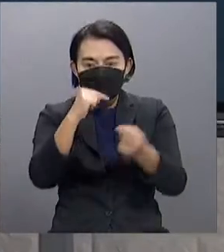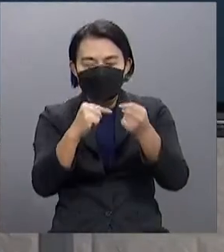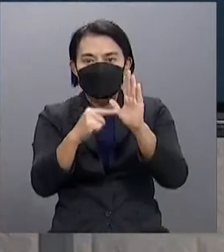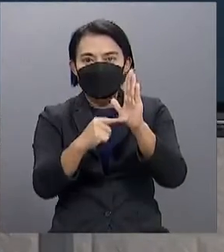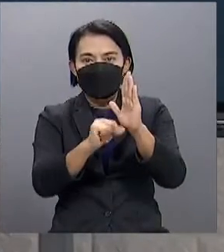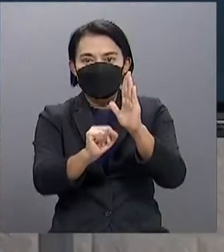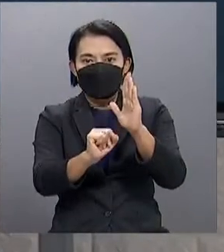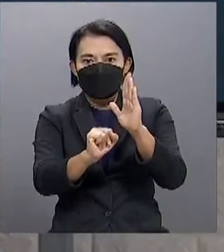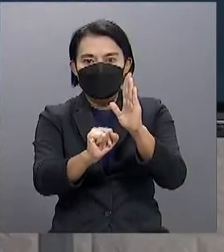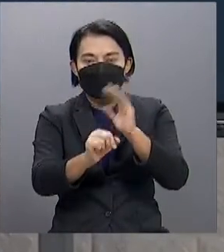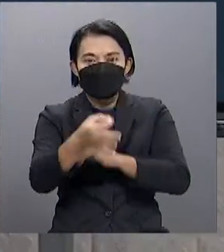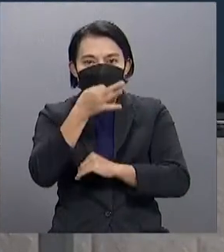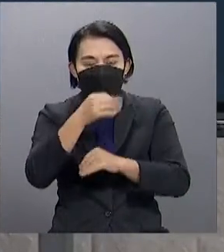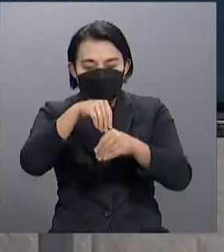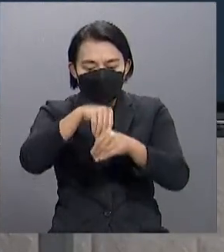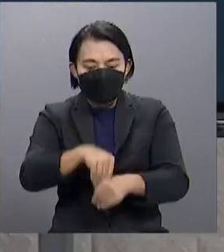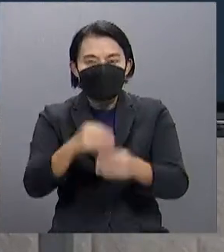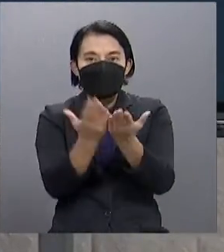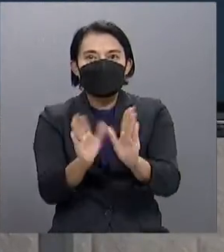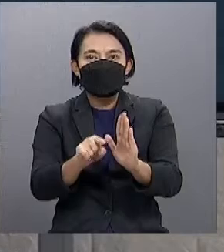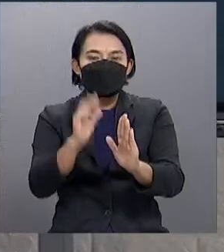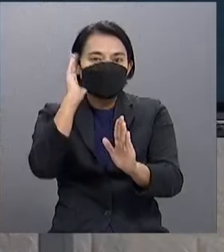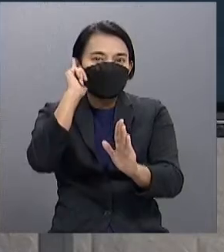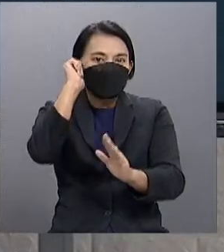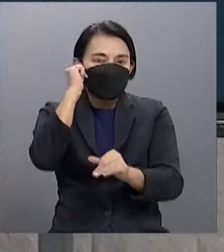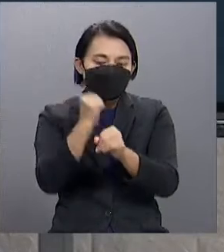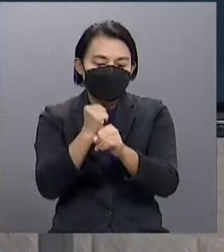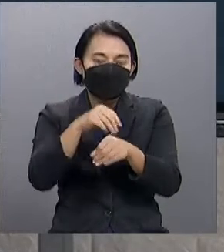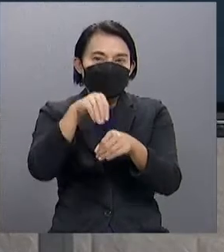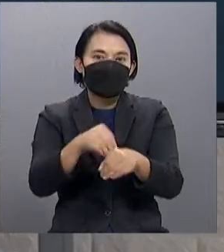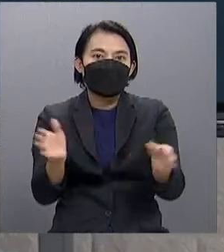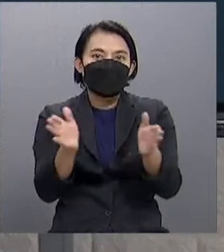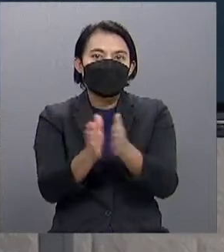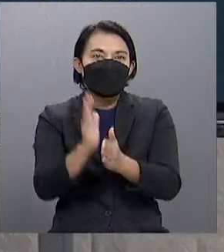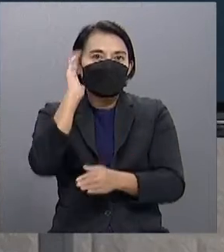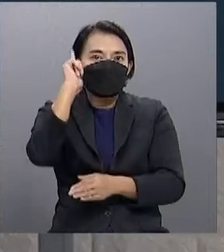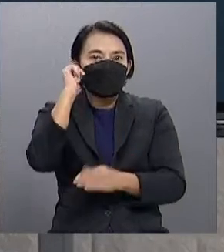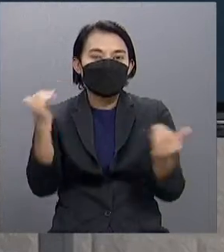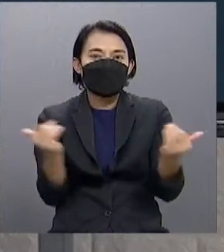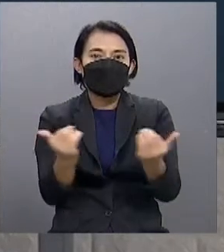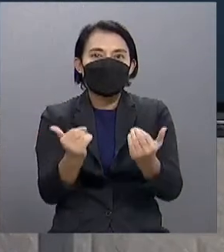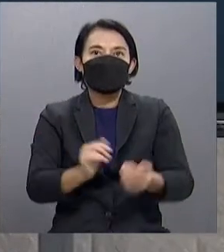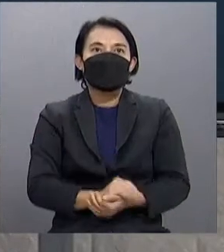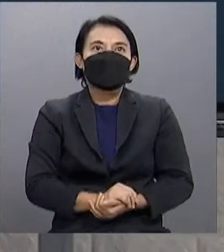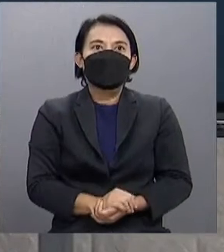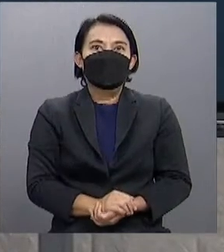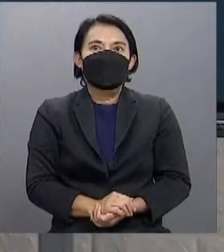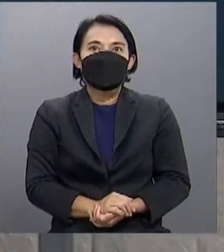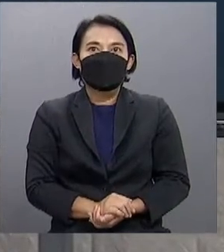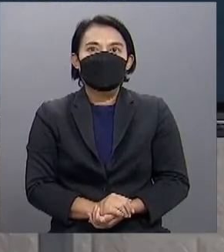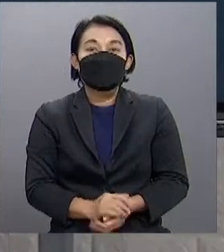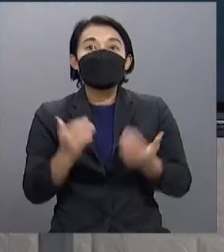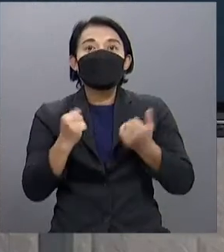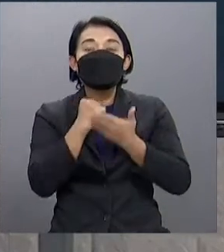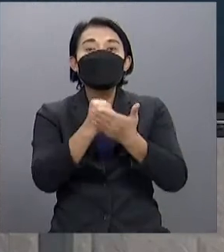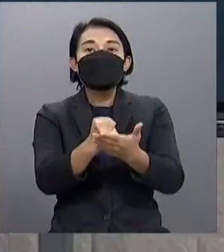เขาอยู่กันเป็นครอบครัวครับมีพ่อแม่แล้วก็ลูกนะครับตรงนี้มันก็จะไปช่วยเพิ่มความแข็งแรงให้